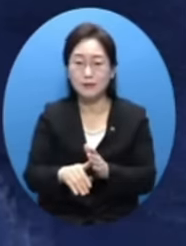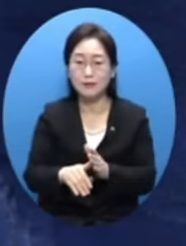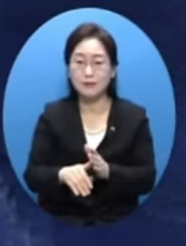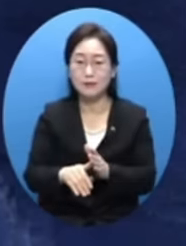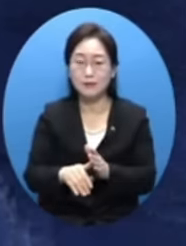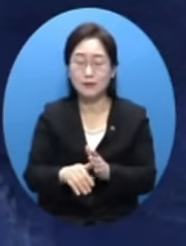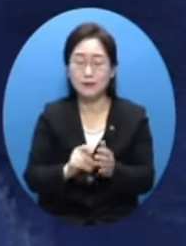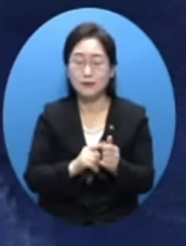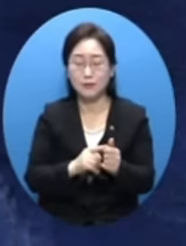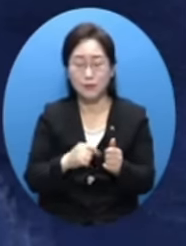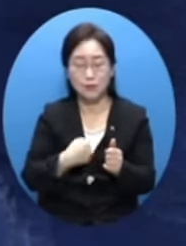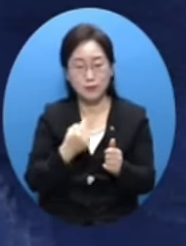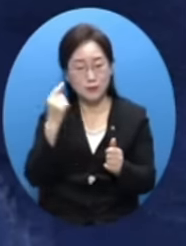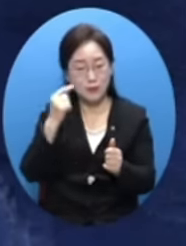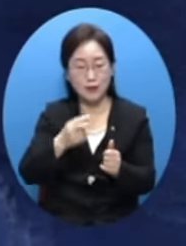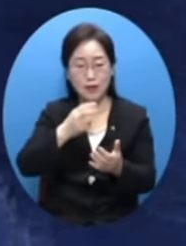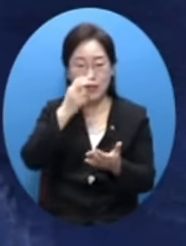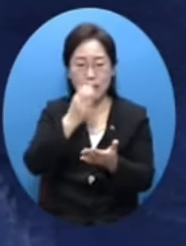본인이 이 감리교가